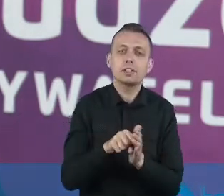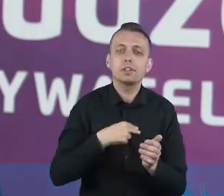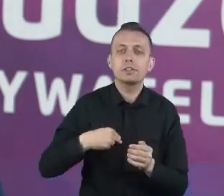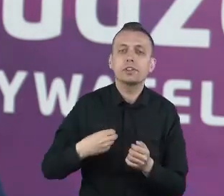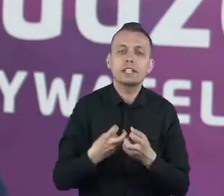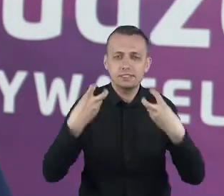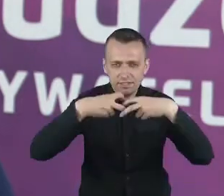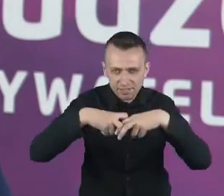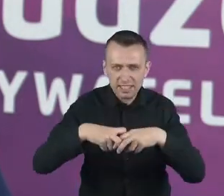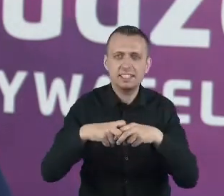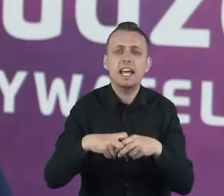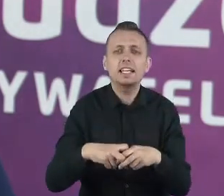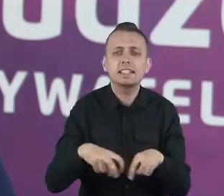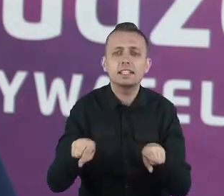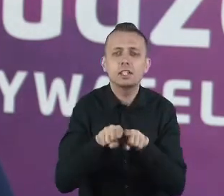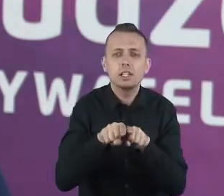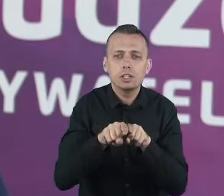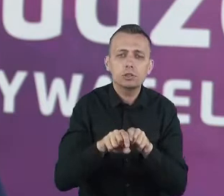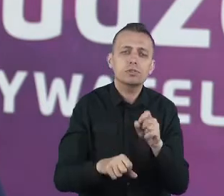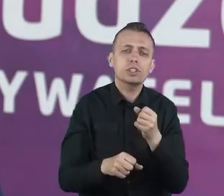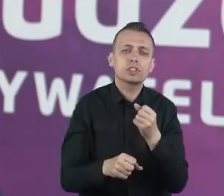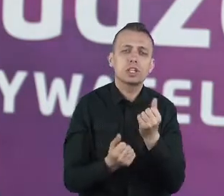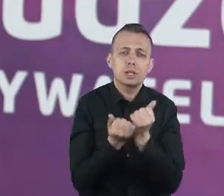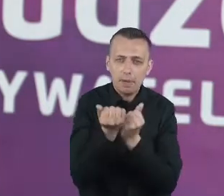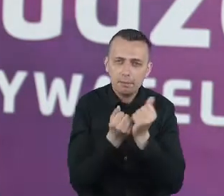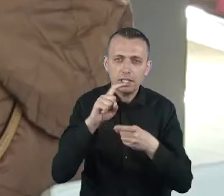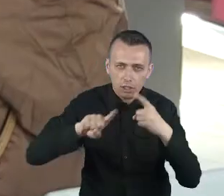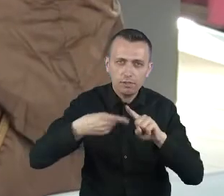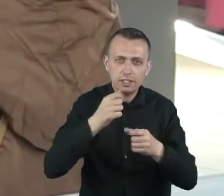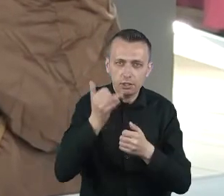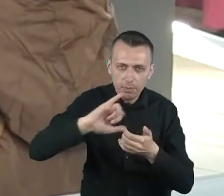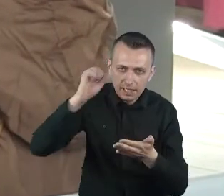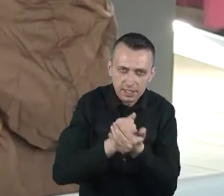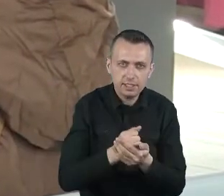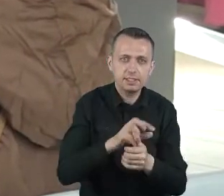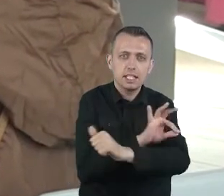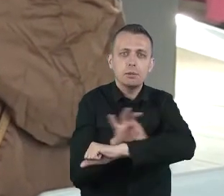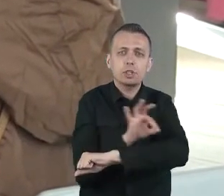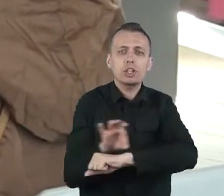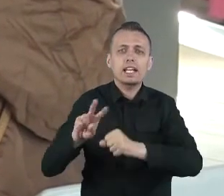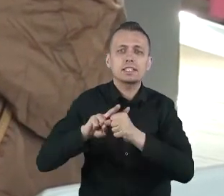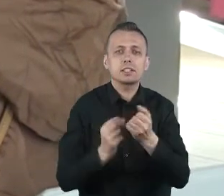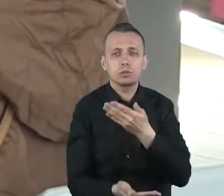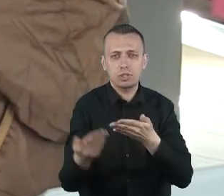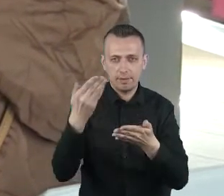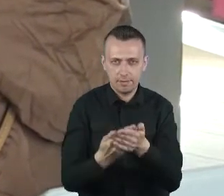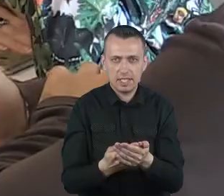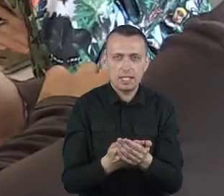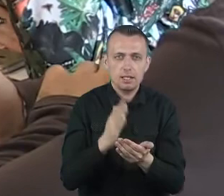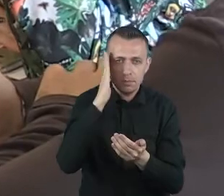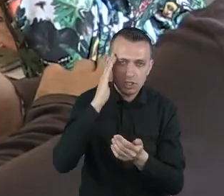przez naszą stronę elektronicznie, jak i takich wersji papierowej. Projekty, które składali mieszkańcy w tym roku,